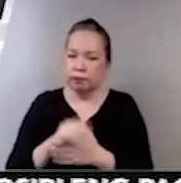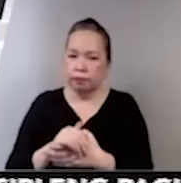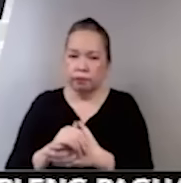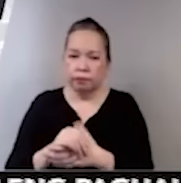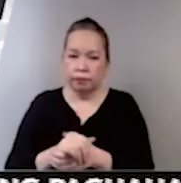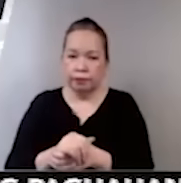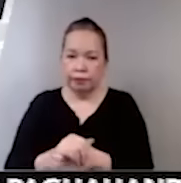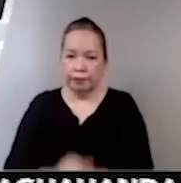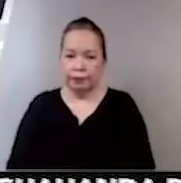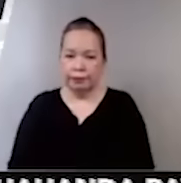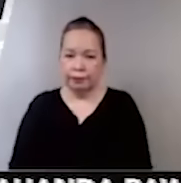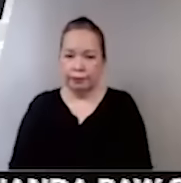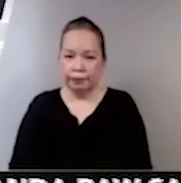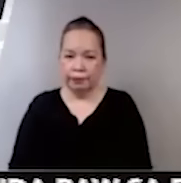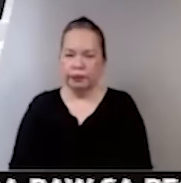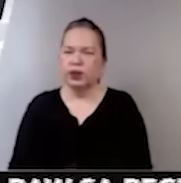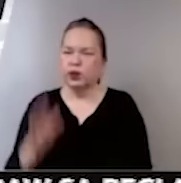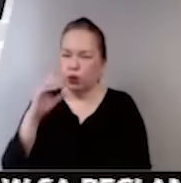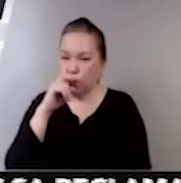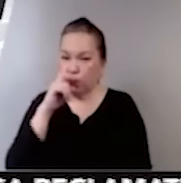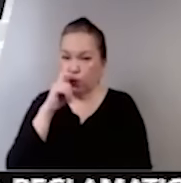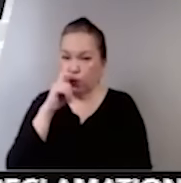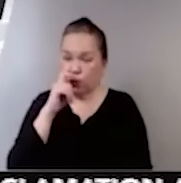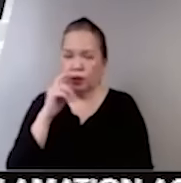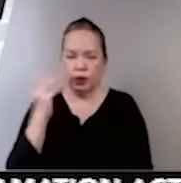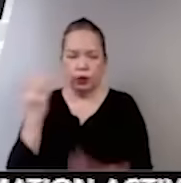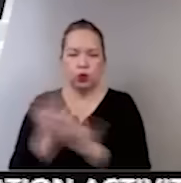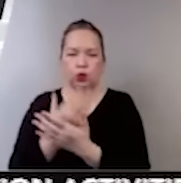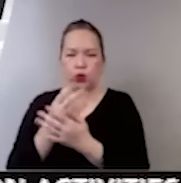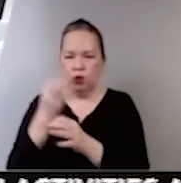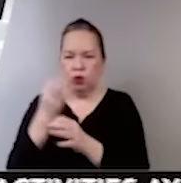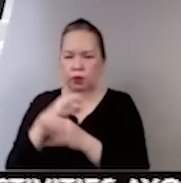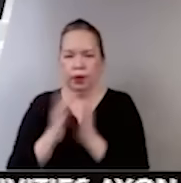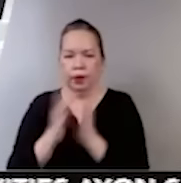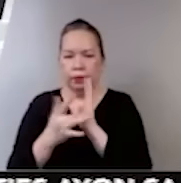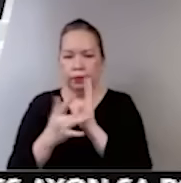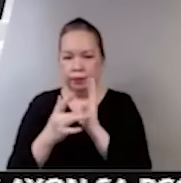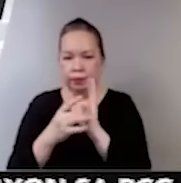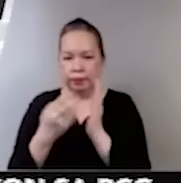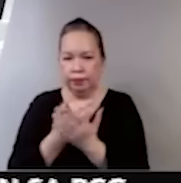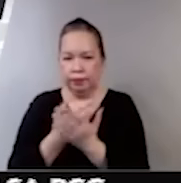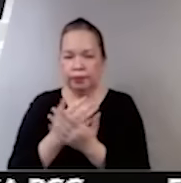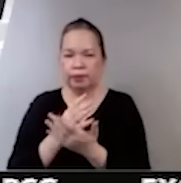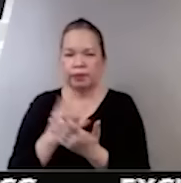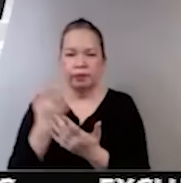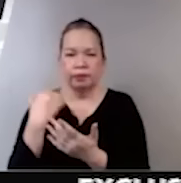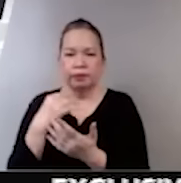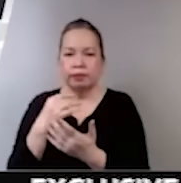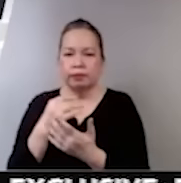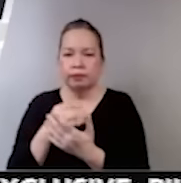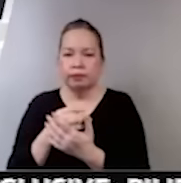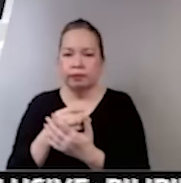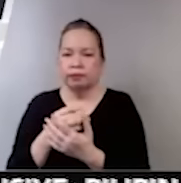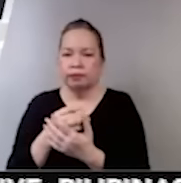we modernized. So, gawin nating bakal yung mga hull, yung construction ng mga